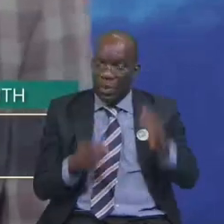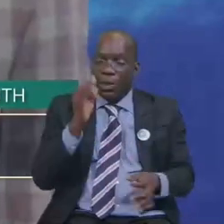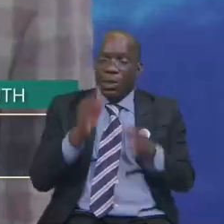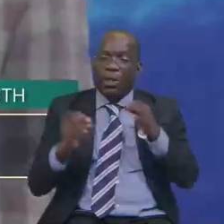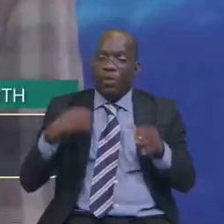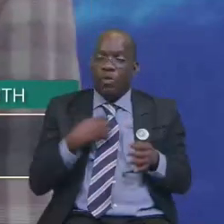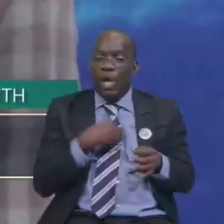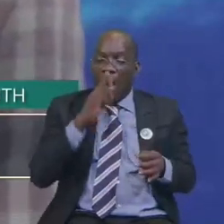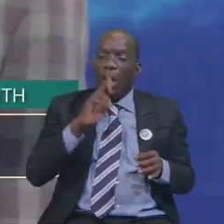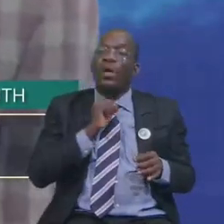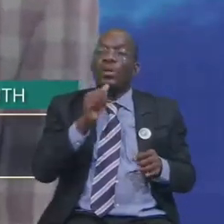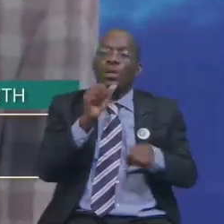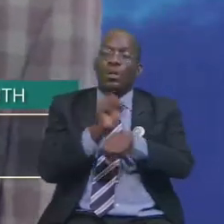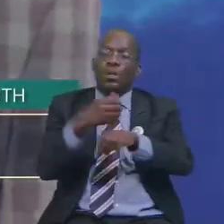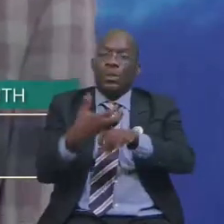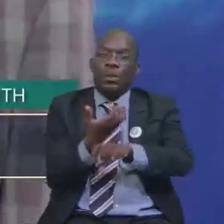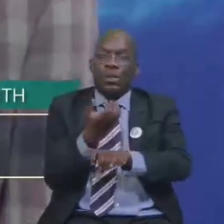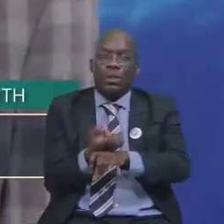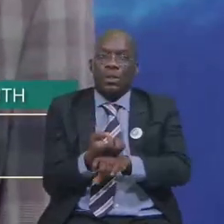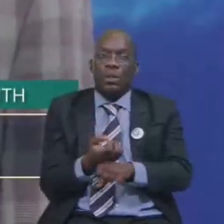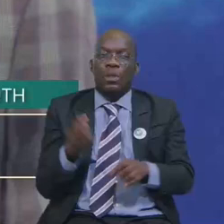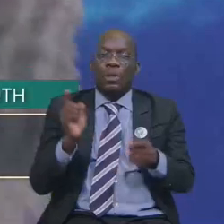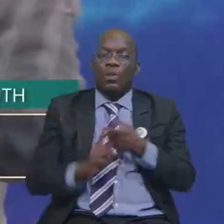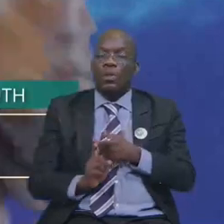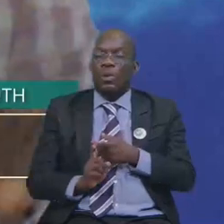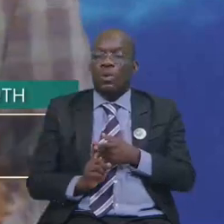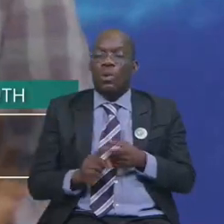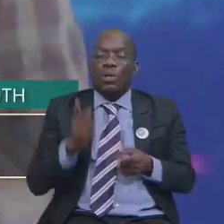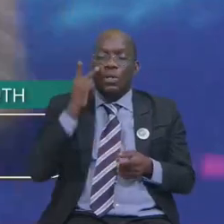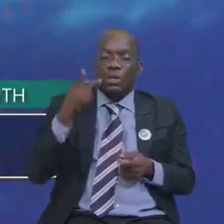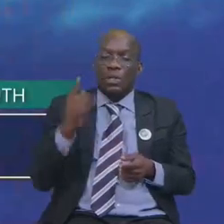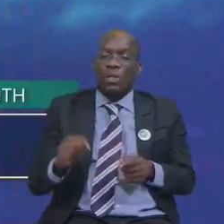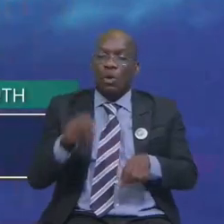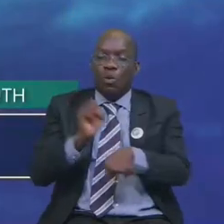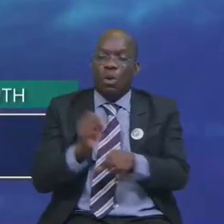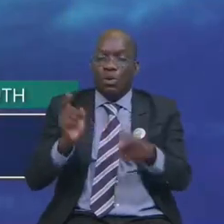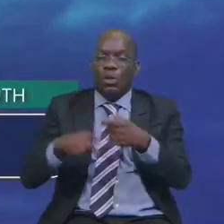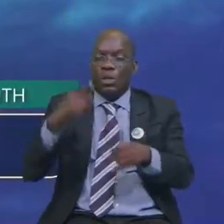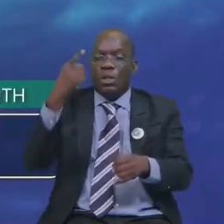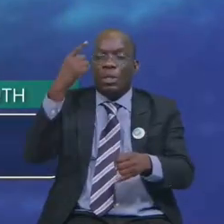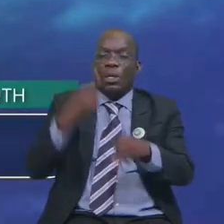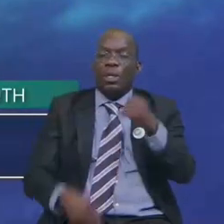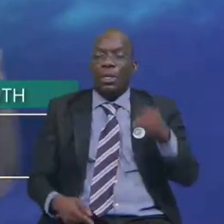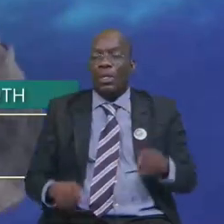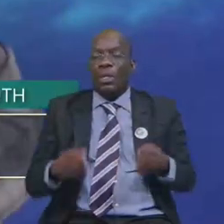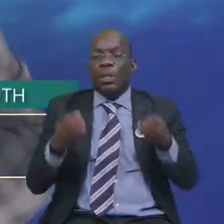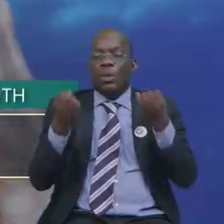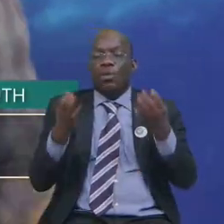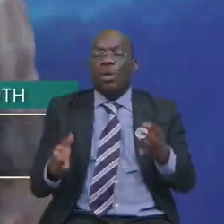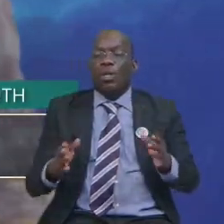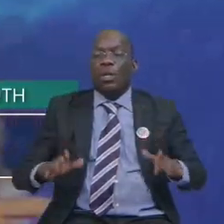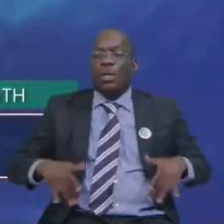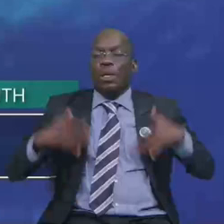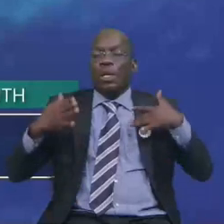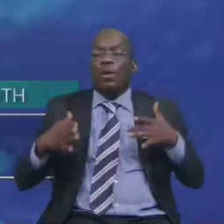voir pour achever la construction jusqu'à la fin il y a plusieurs vies comme ça il